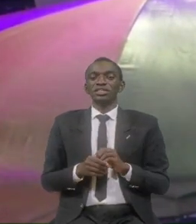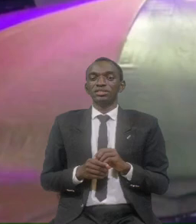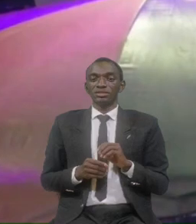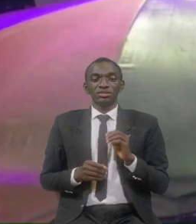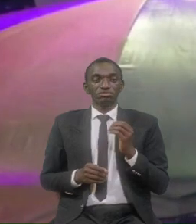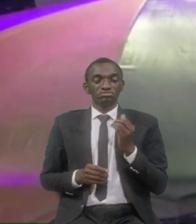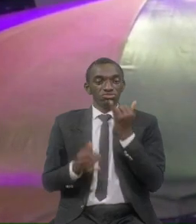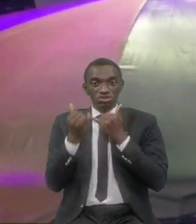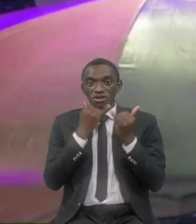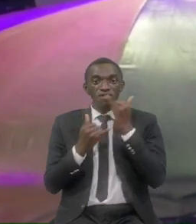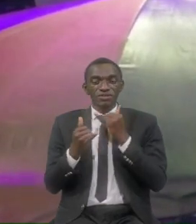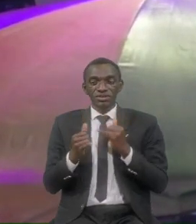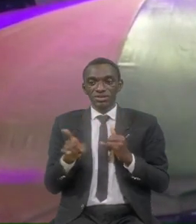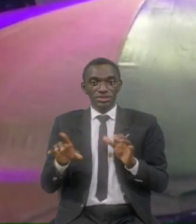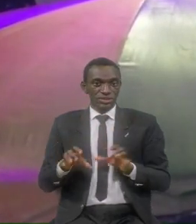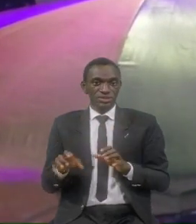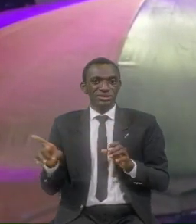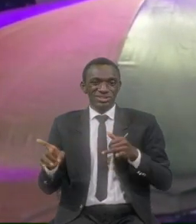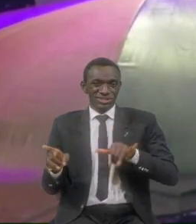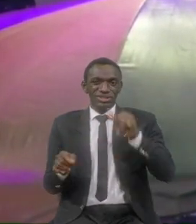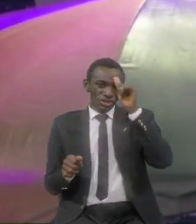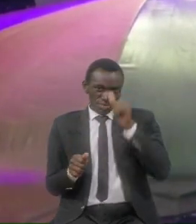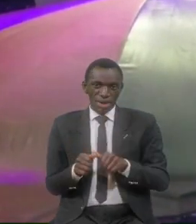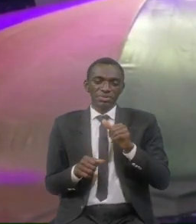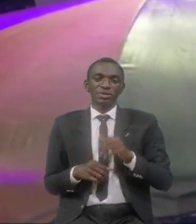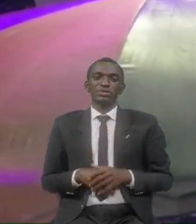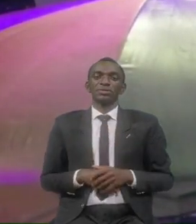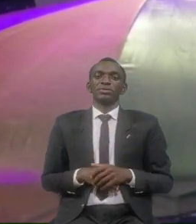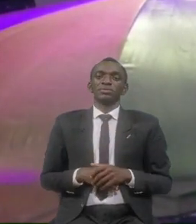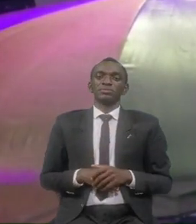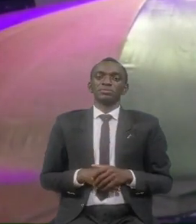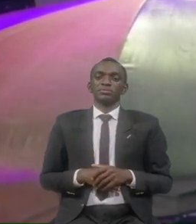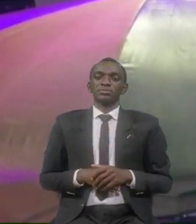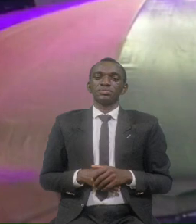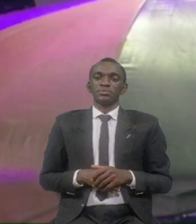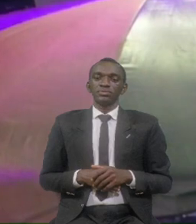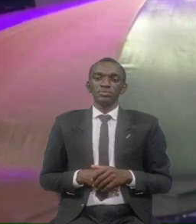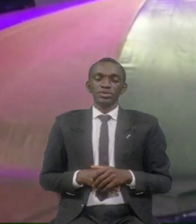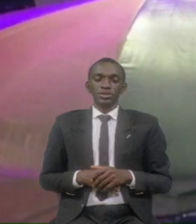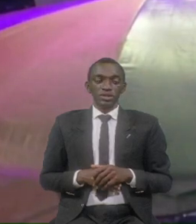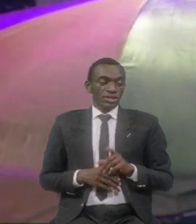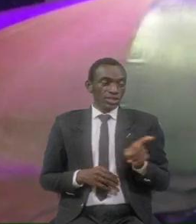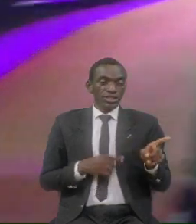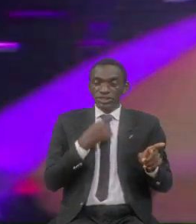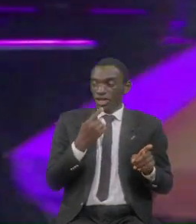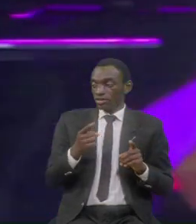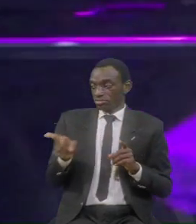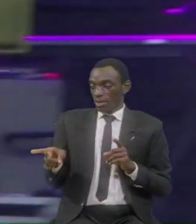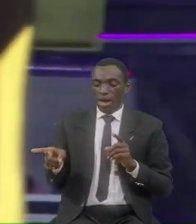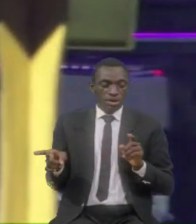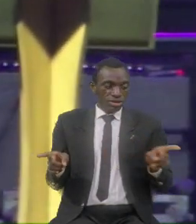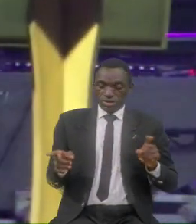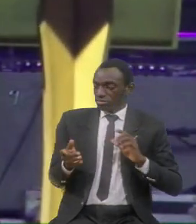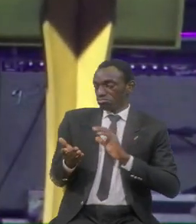ikaw adunay remembrance og paginumdum sa nahitabo sa imong kasingkasing. I forgive you. Gipasaylo ta naka. And you're